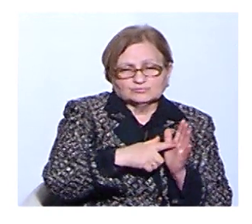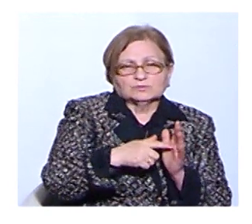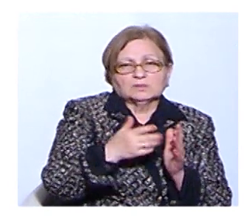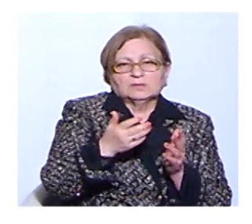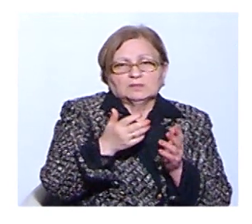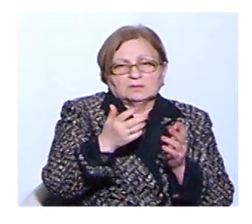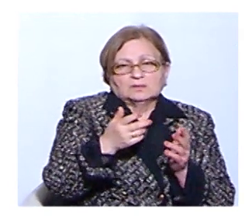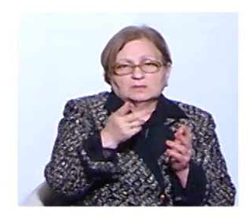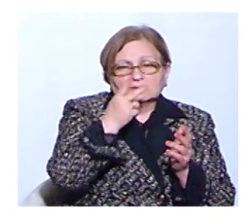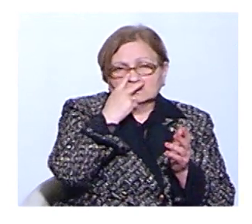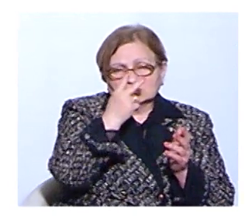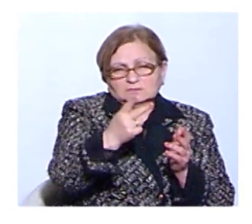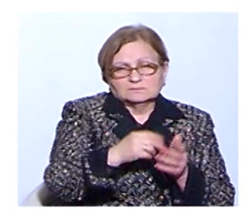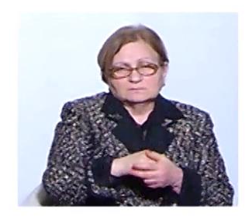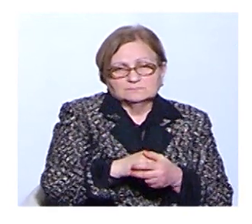კონუსის მსახველი?